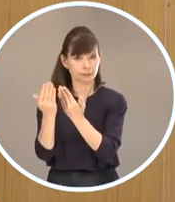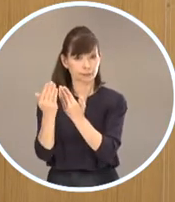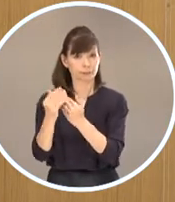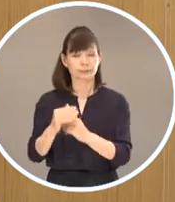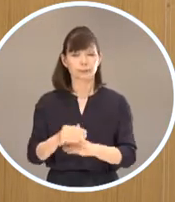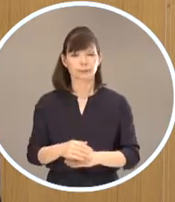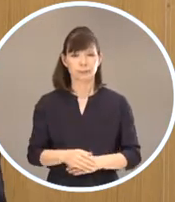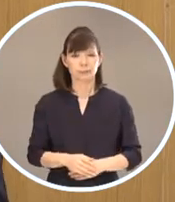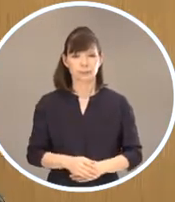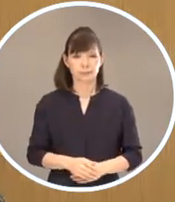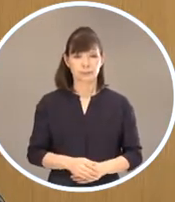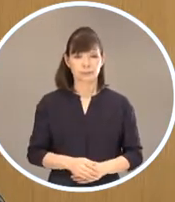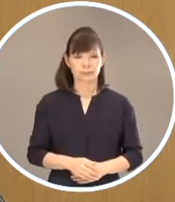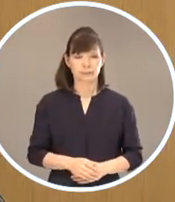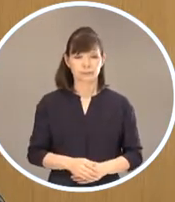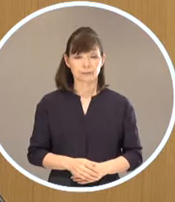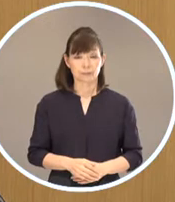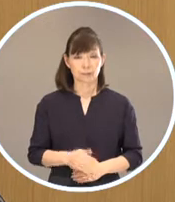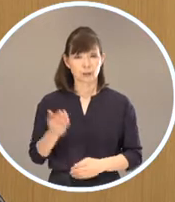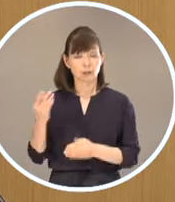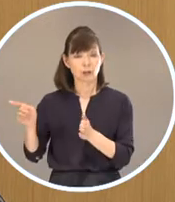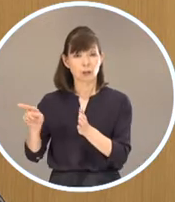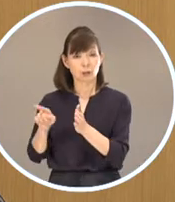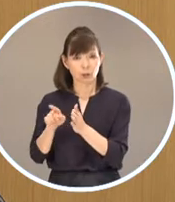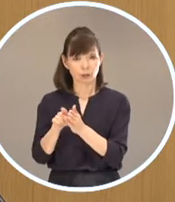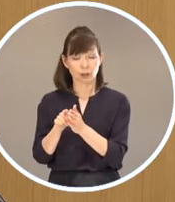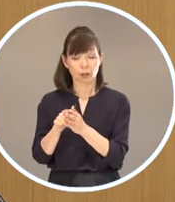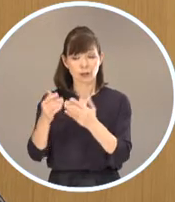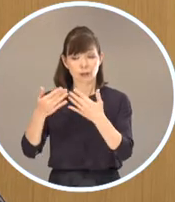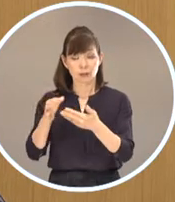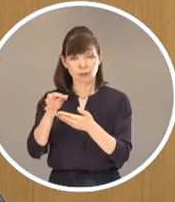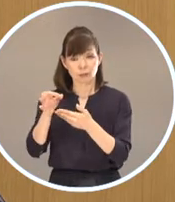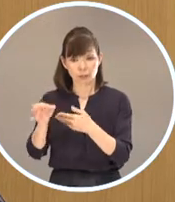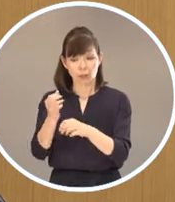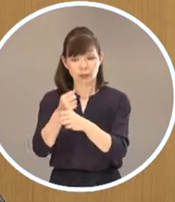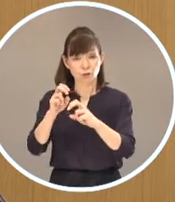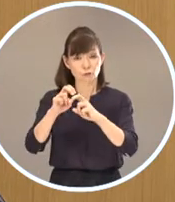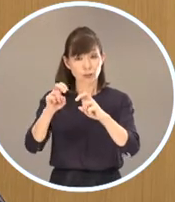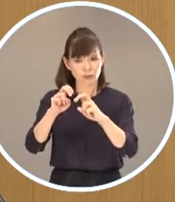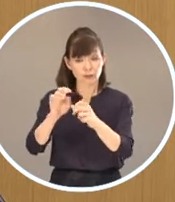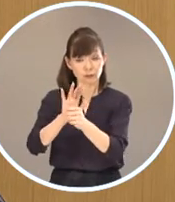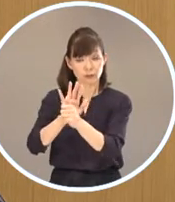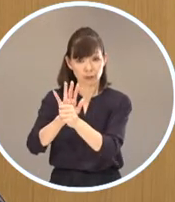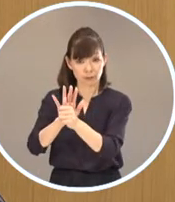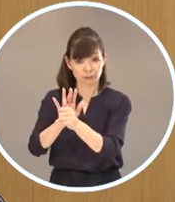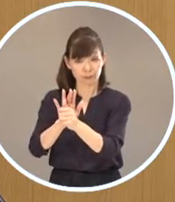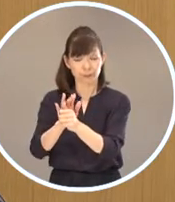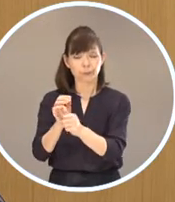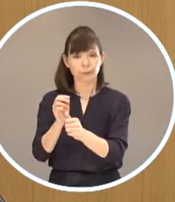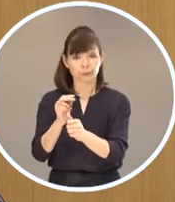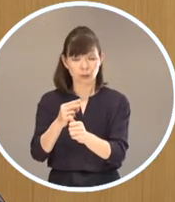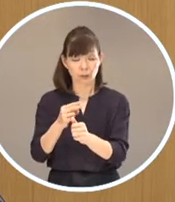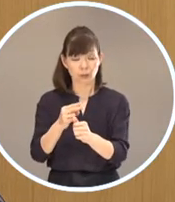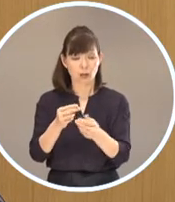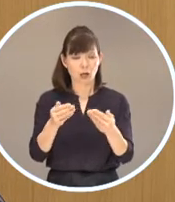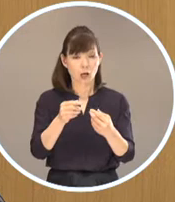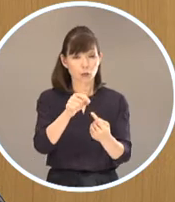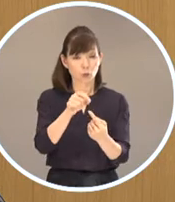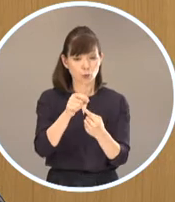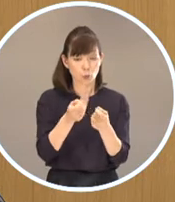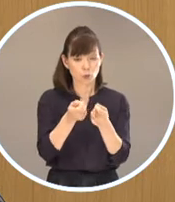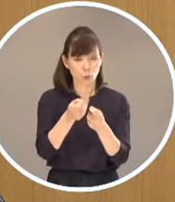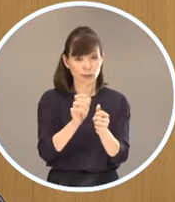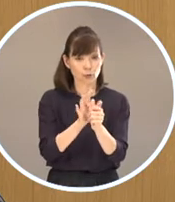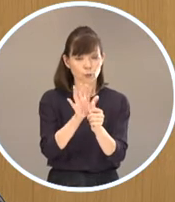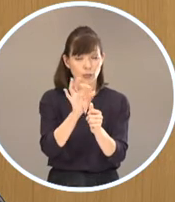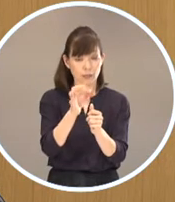。 これまで設備投資や研究開発を支援するとともに、雇用調整助成金の活